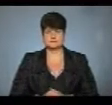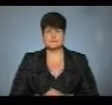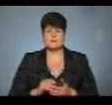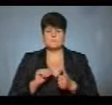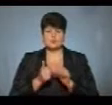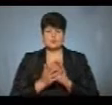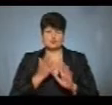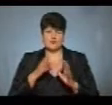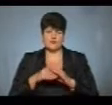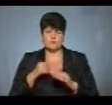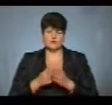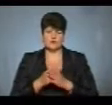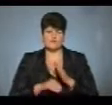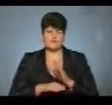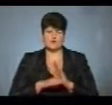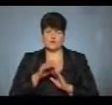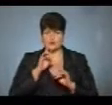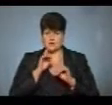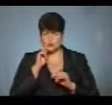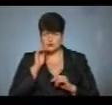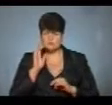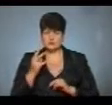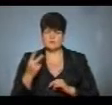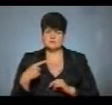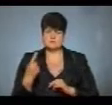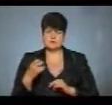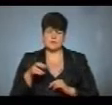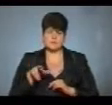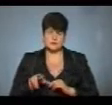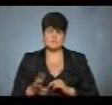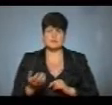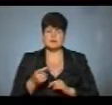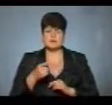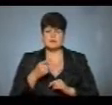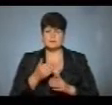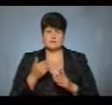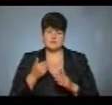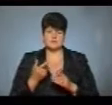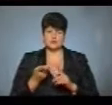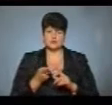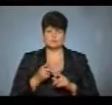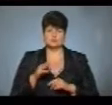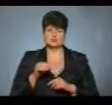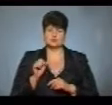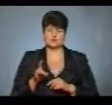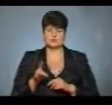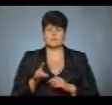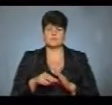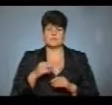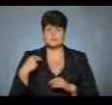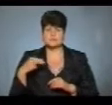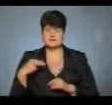Позачергові вибори до Верховної Ради України мають відбутися 21 липня. Нагадаю, напередодні другого туру президентських виборів, які